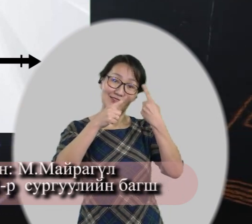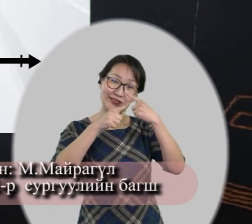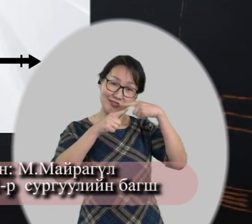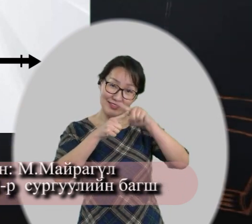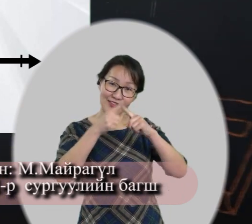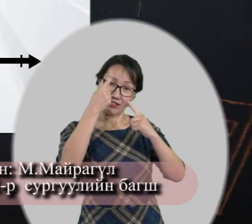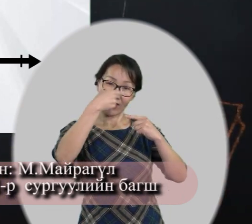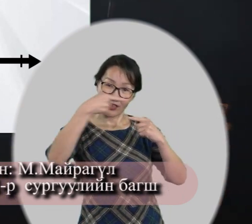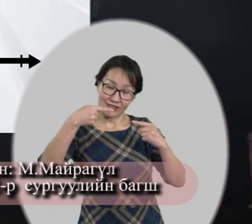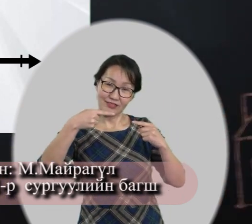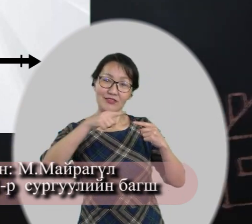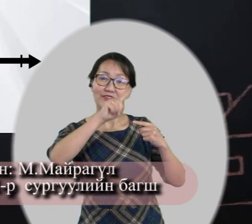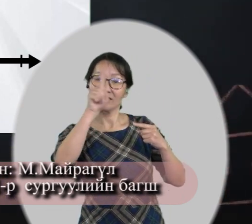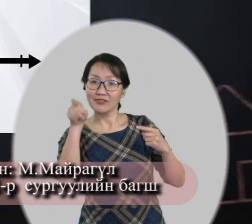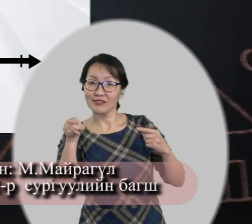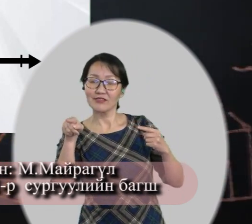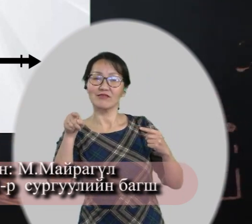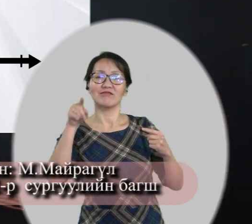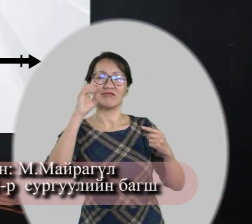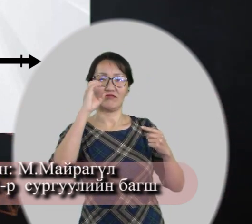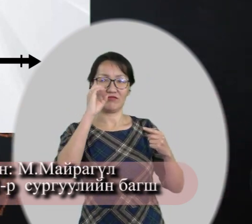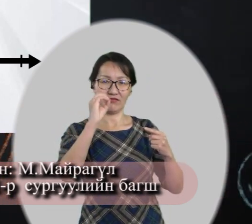Қайта бірлікпен кеміді.